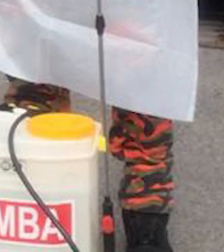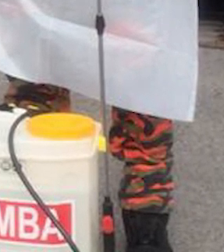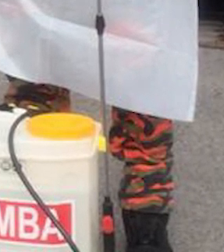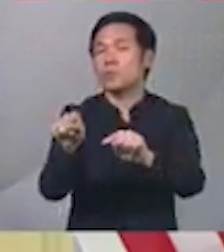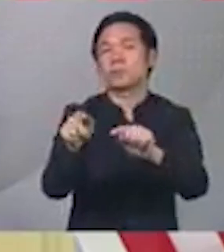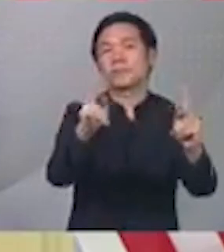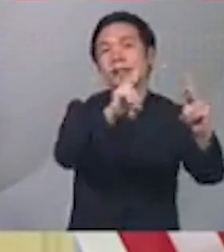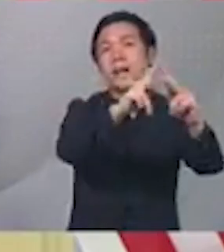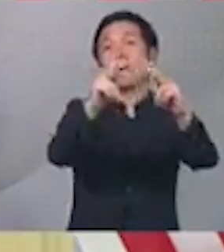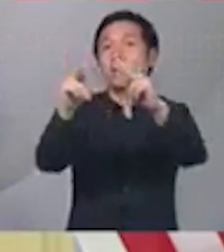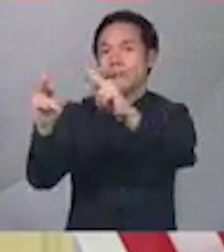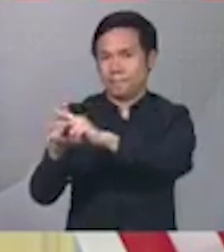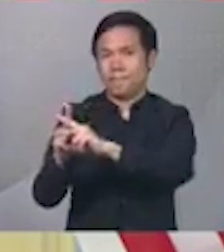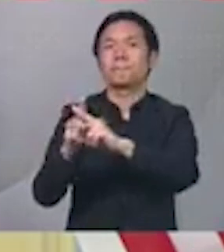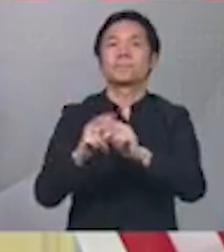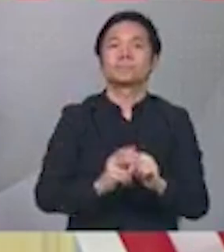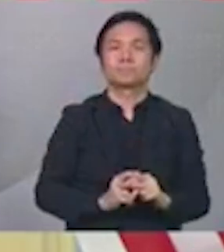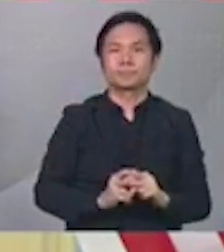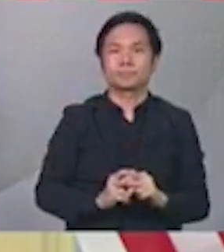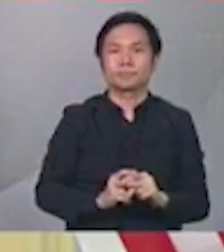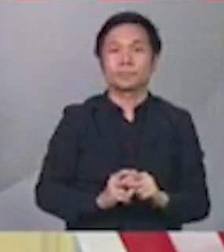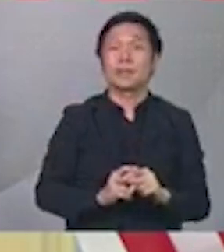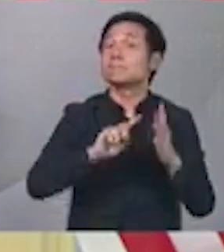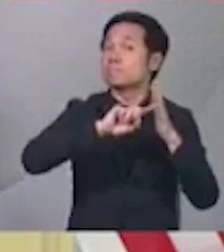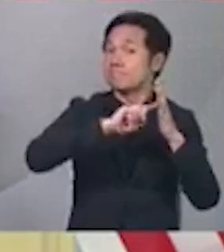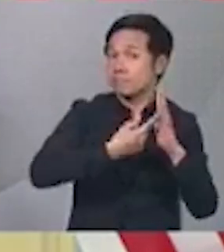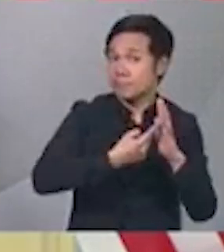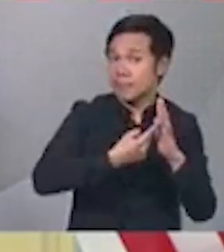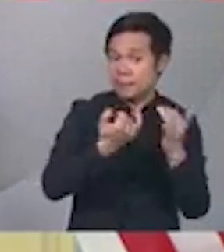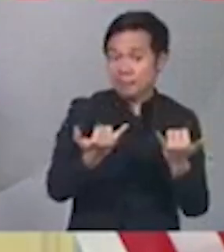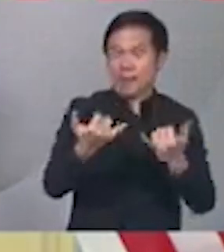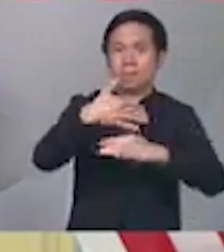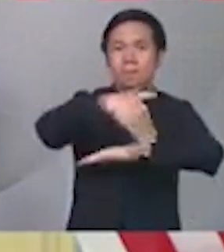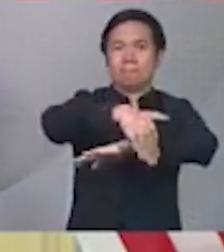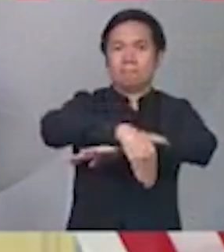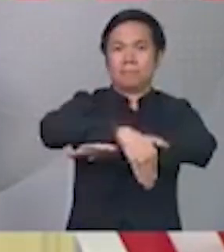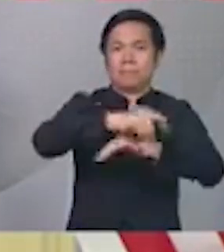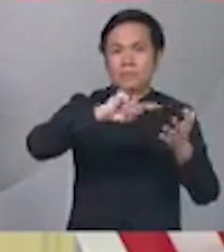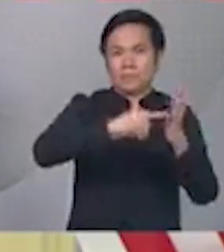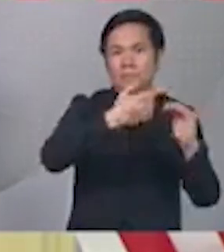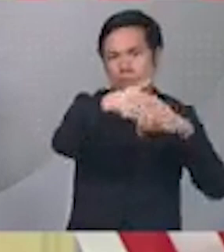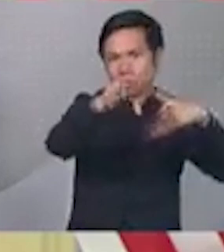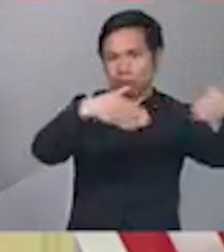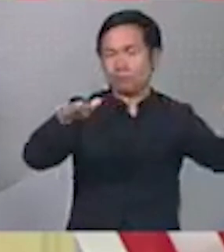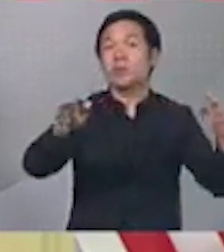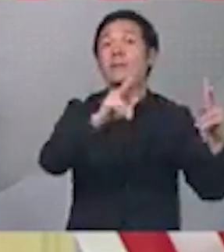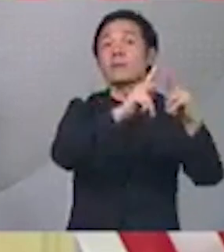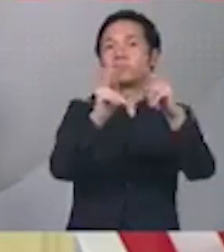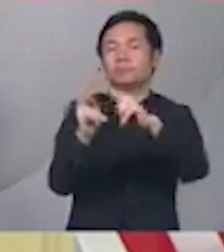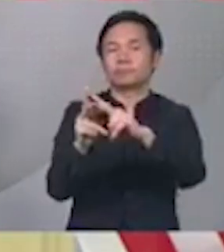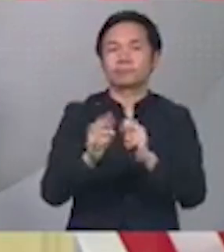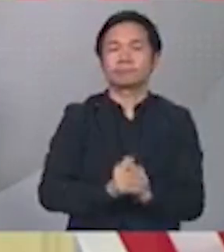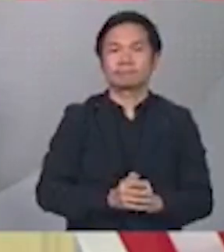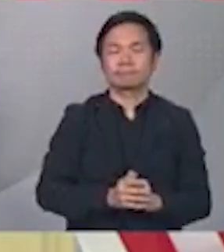kampung halaman masing-masing yaitu bermula pada malam ini sebanyak 800